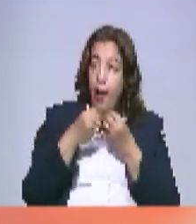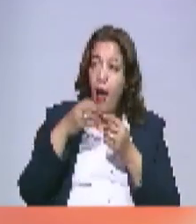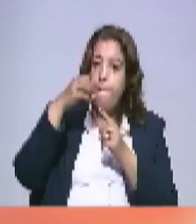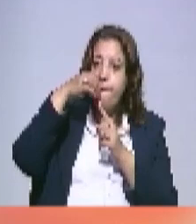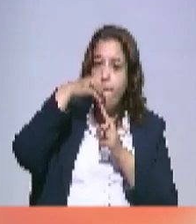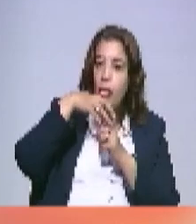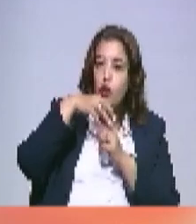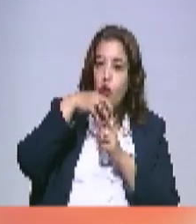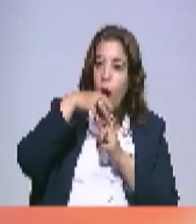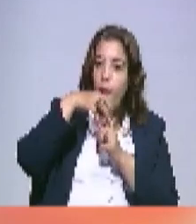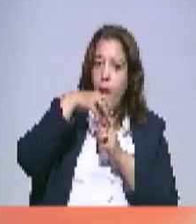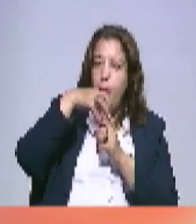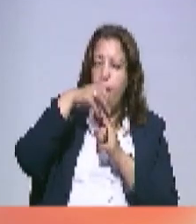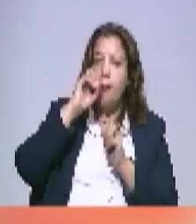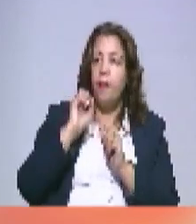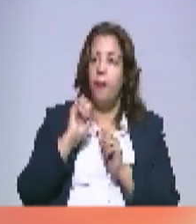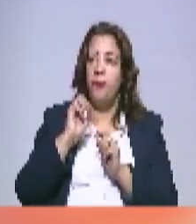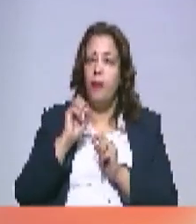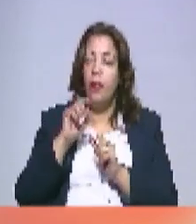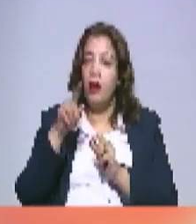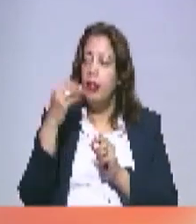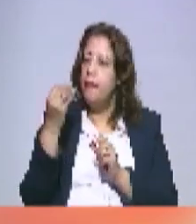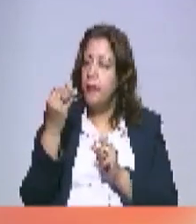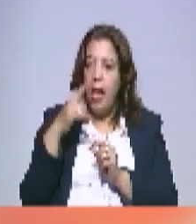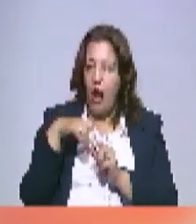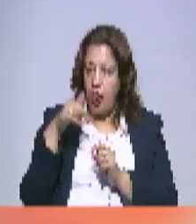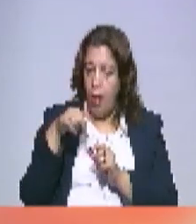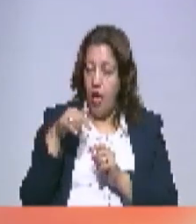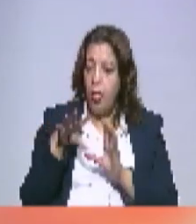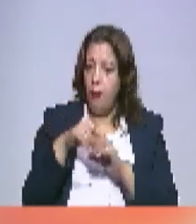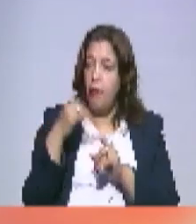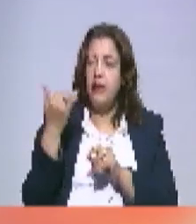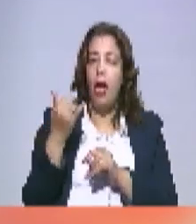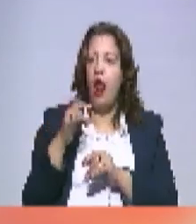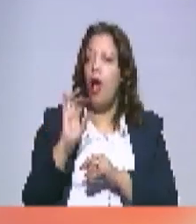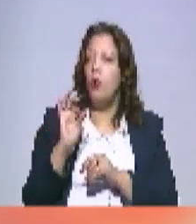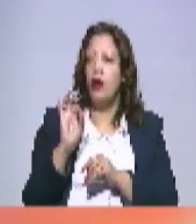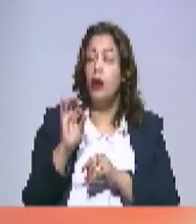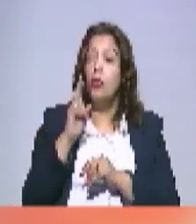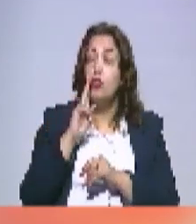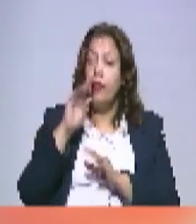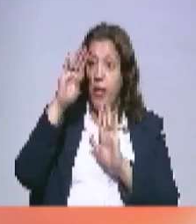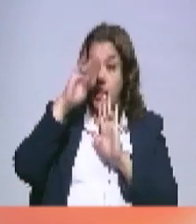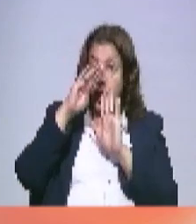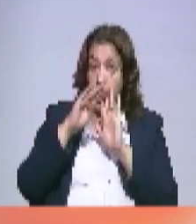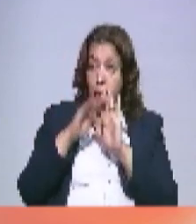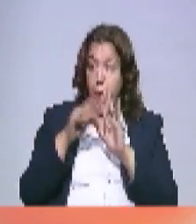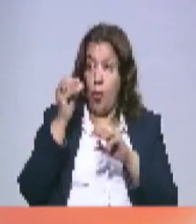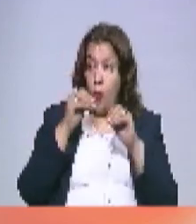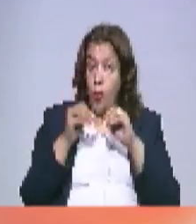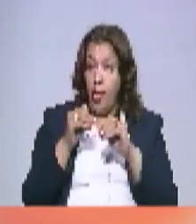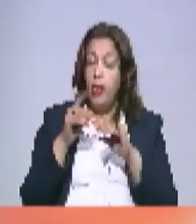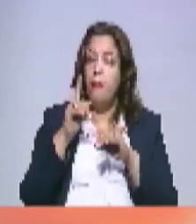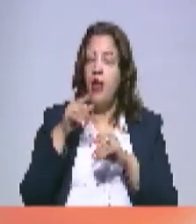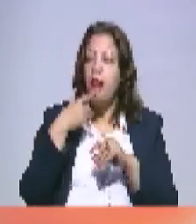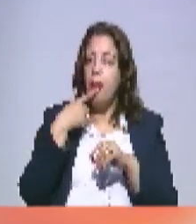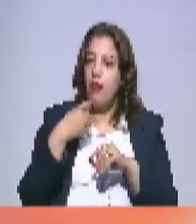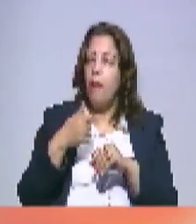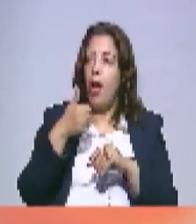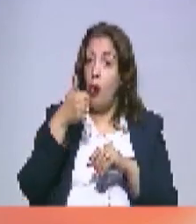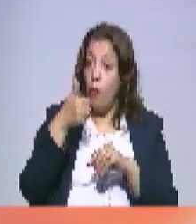هنعمل النهارده الحاجات بمنتهى البساطه وبدون فلسفه، بس هنعملها بطعم مختلف وجميل كده